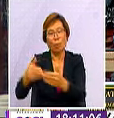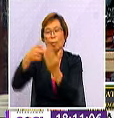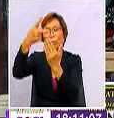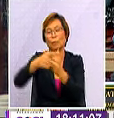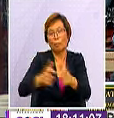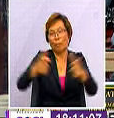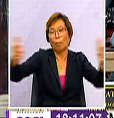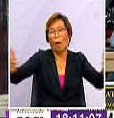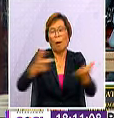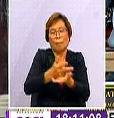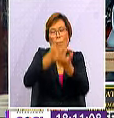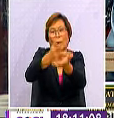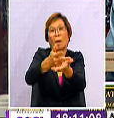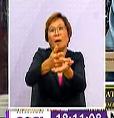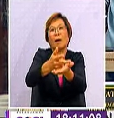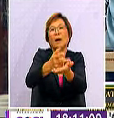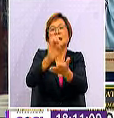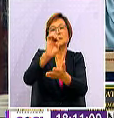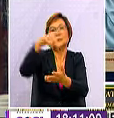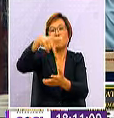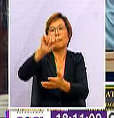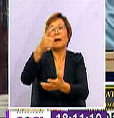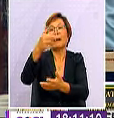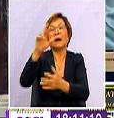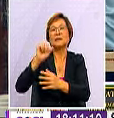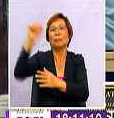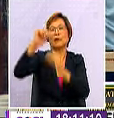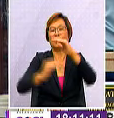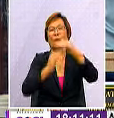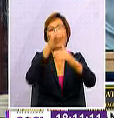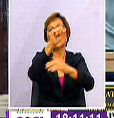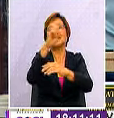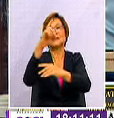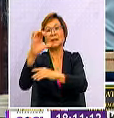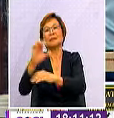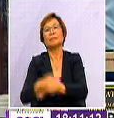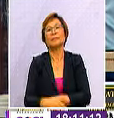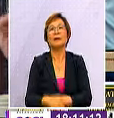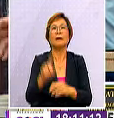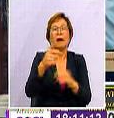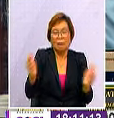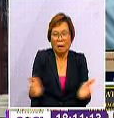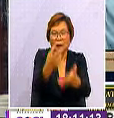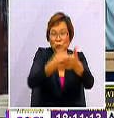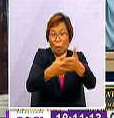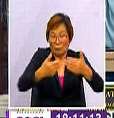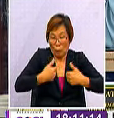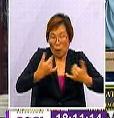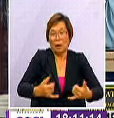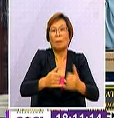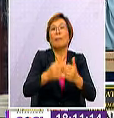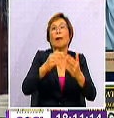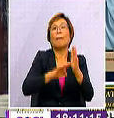projek pembesaran pelabuhan kontena Sepangga Bay, Sabah di bawah SDC. Selain itu, galakan cukai sedia ada bagi